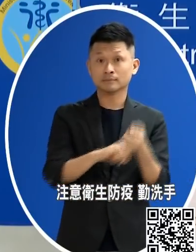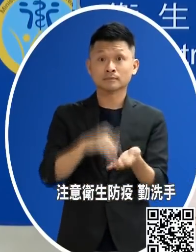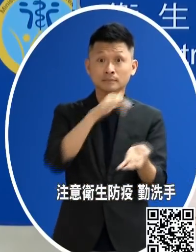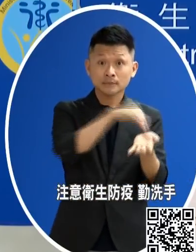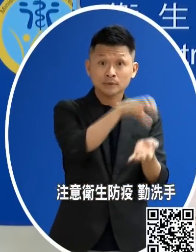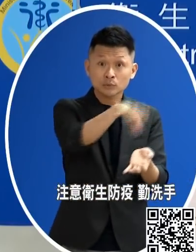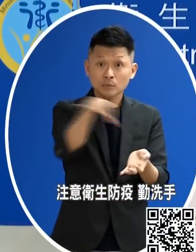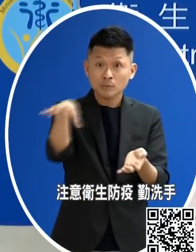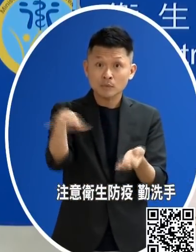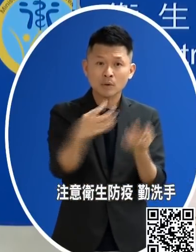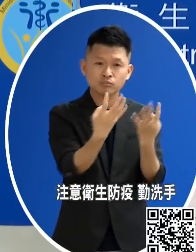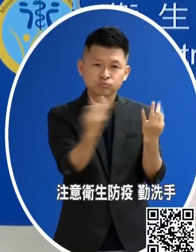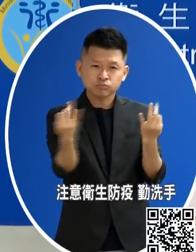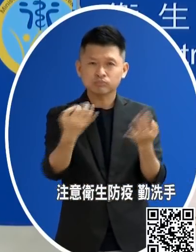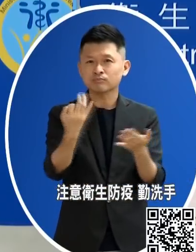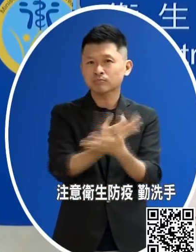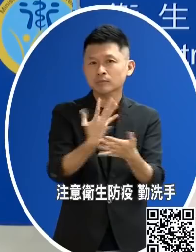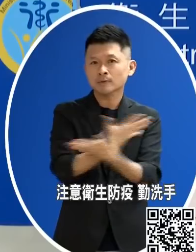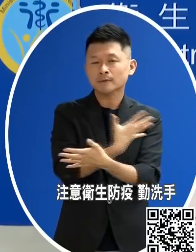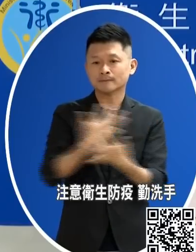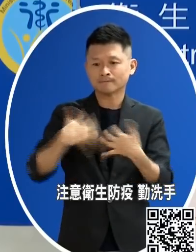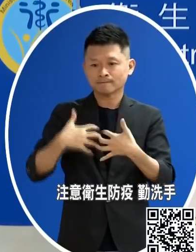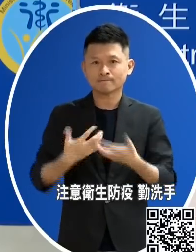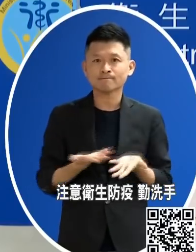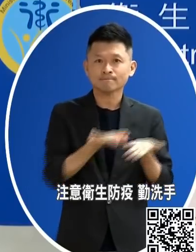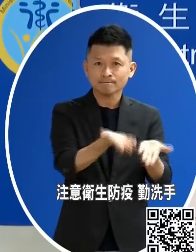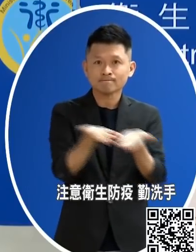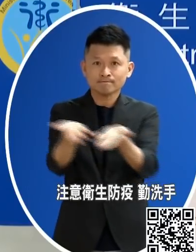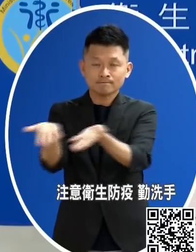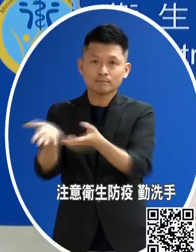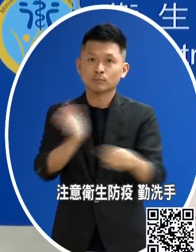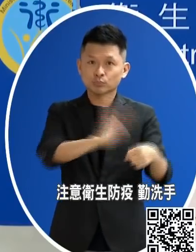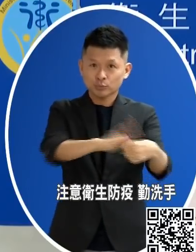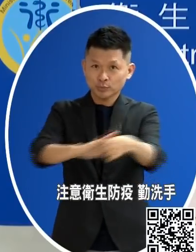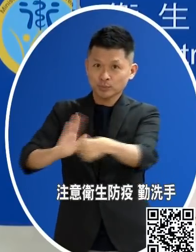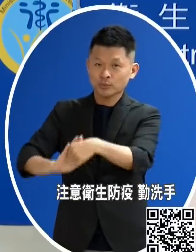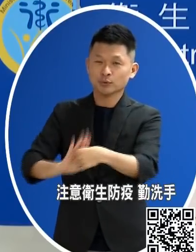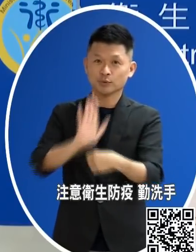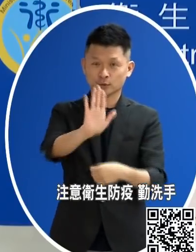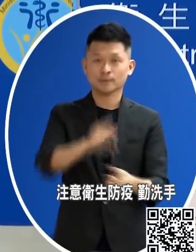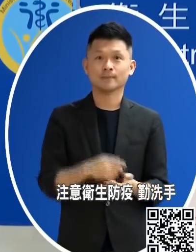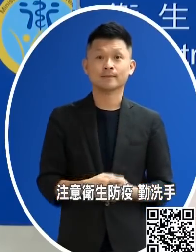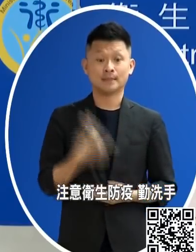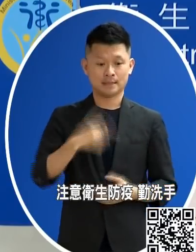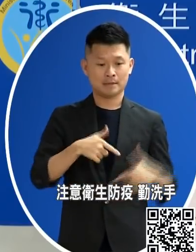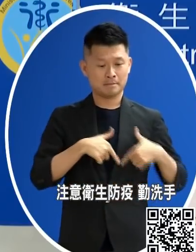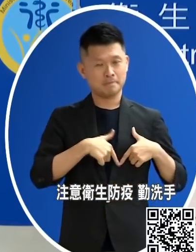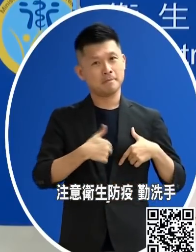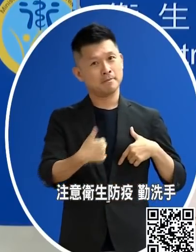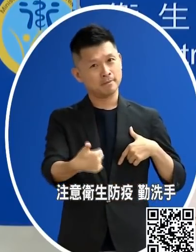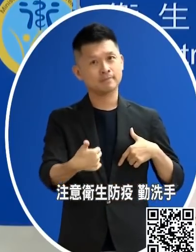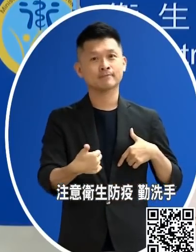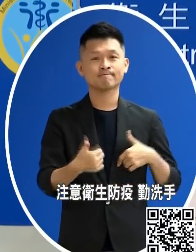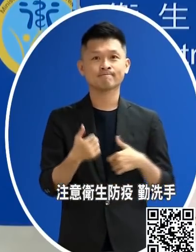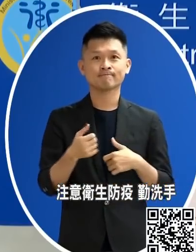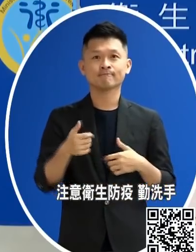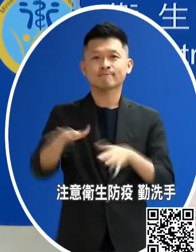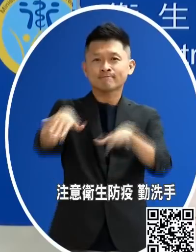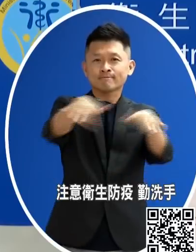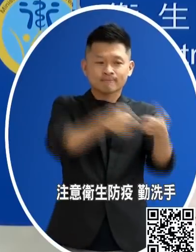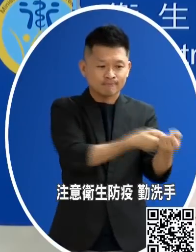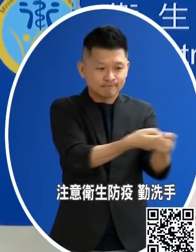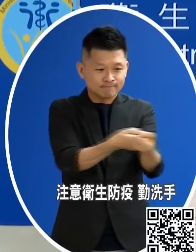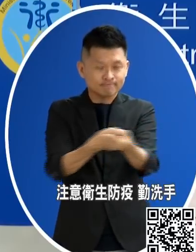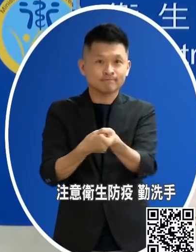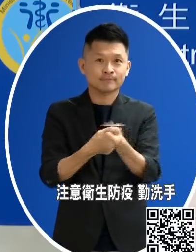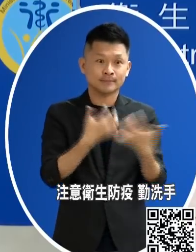医院的数量也许不太足够这样的一个设备，那紧急采购了这样的一个设备，那也有善心人士也采购了这样的一个设